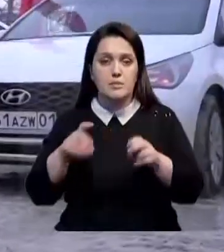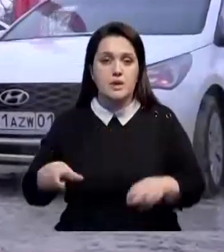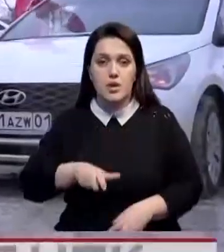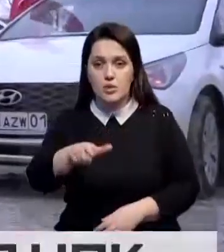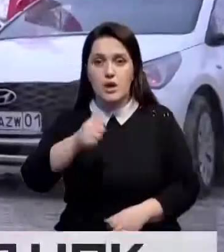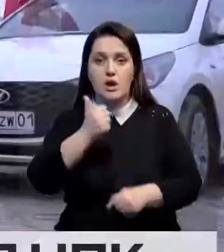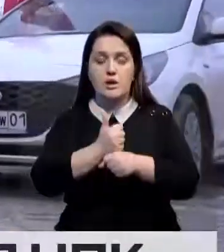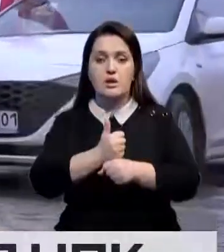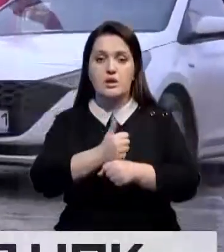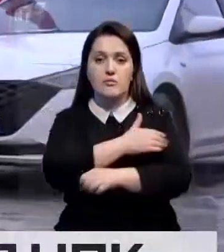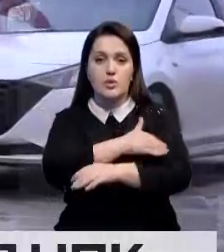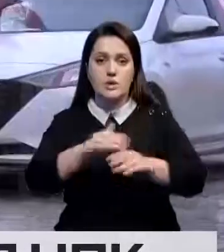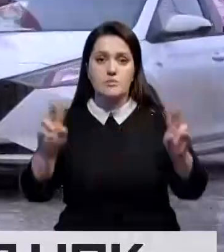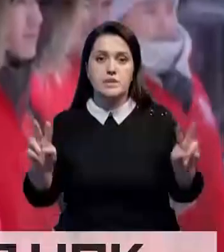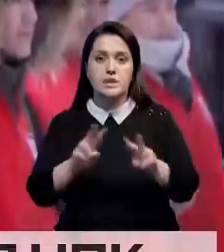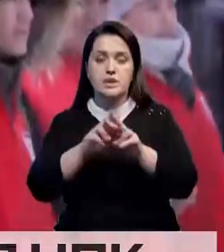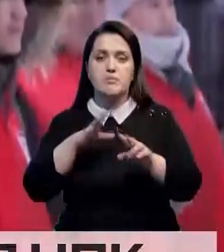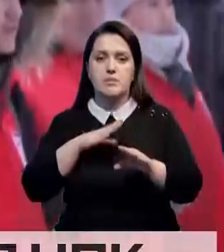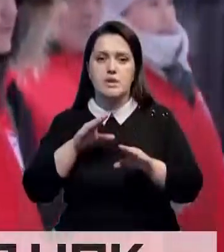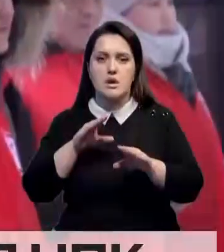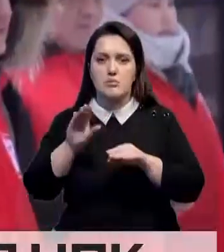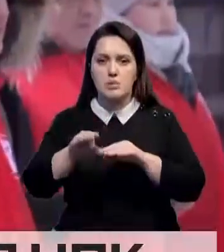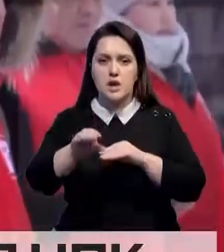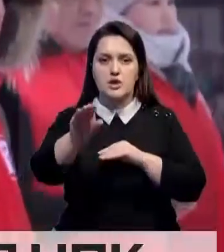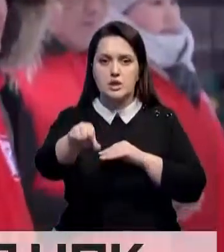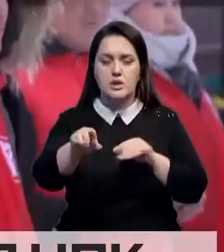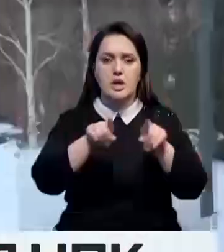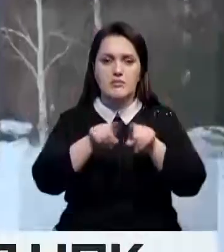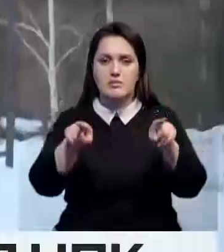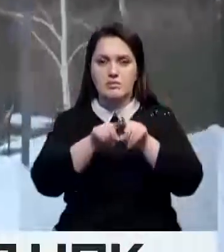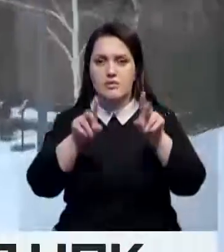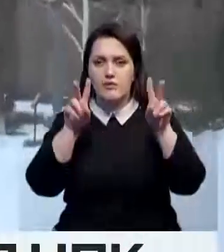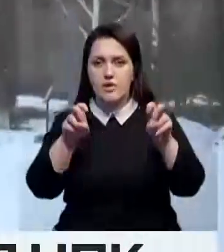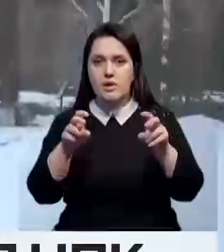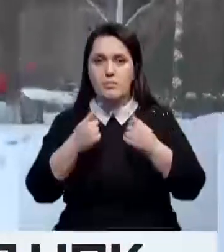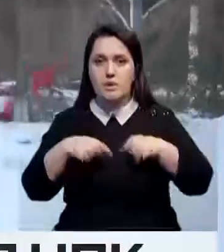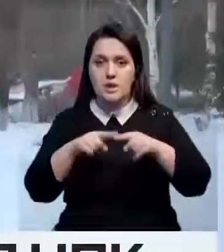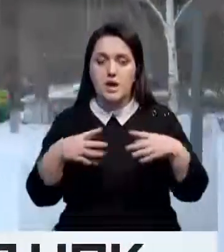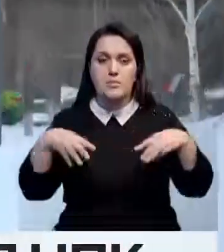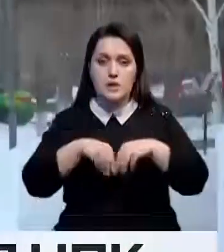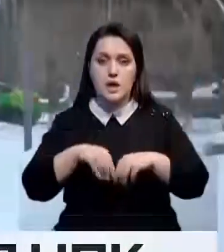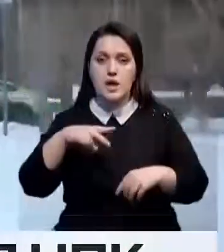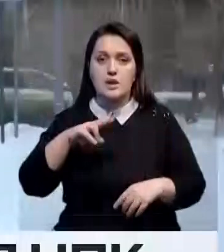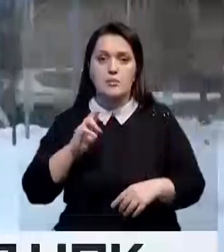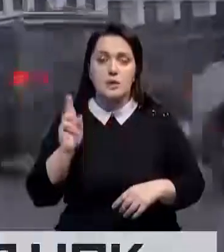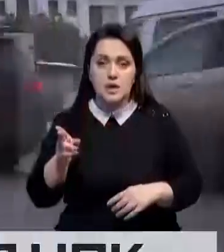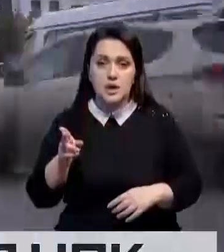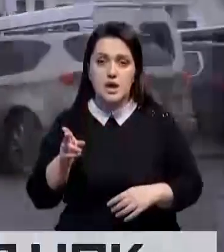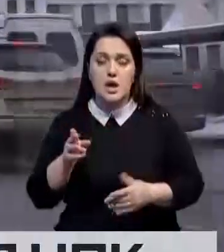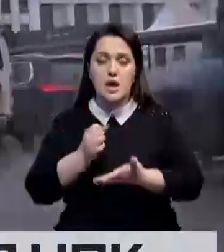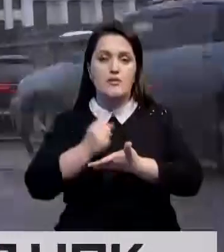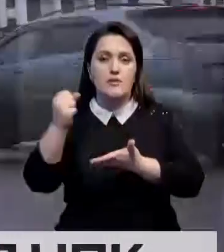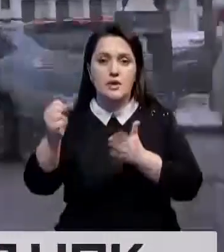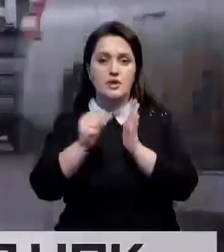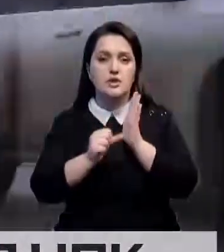на дорогах. По главным улицам столицы проехала колонна машин с агитационной символикой политобъединения. Напомню, от